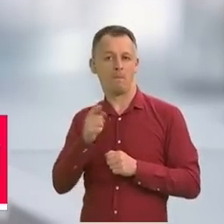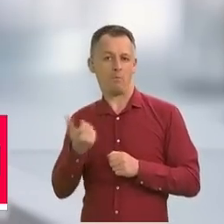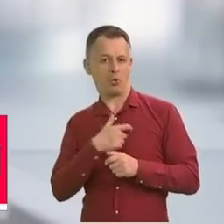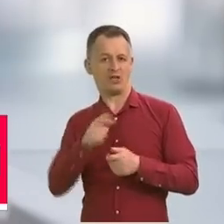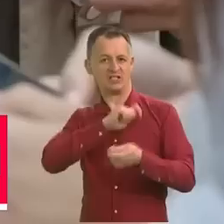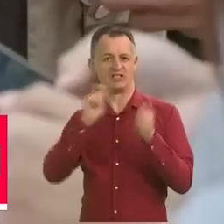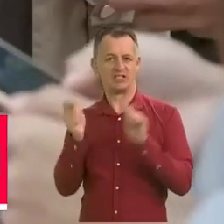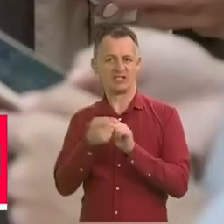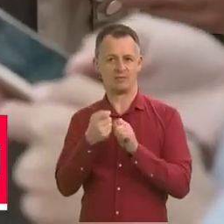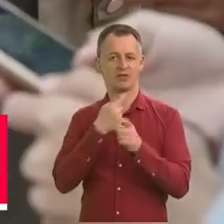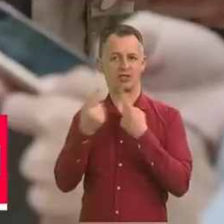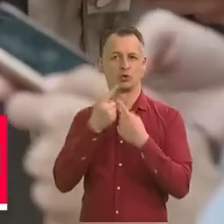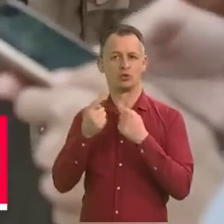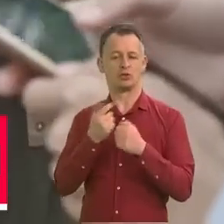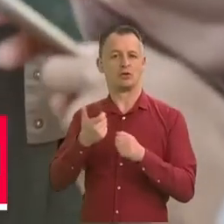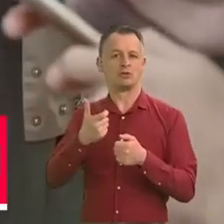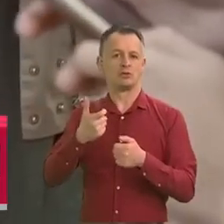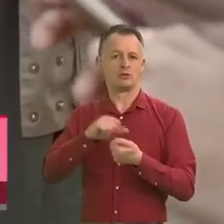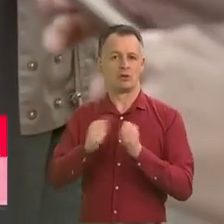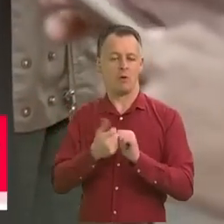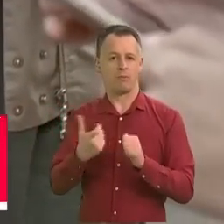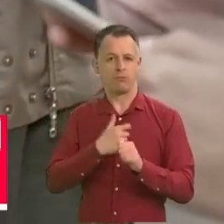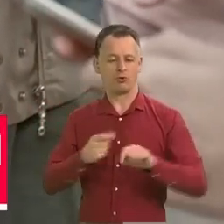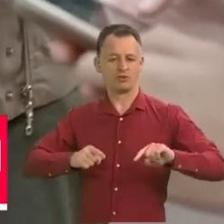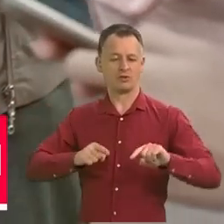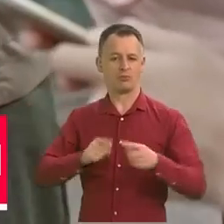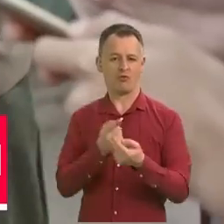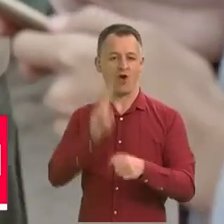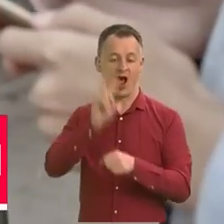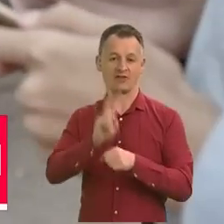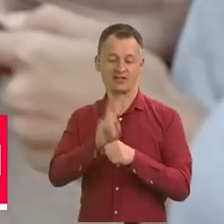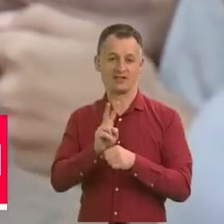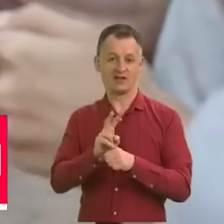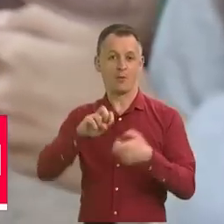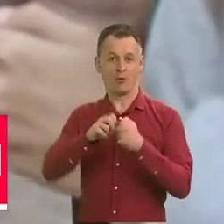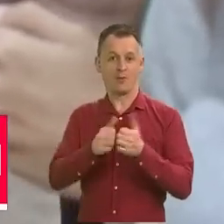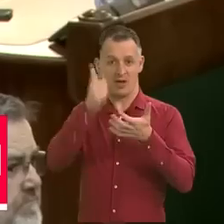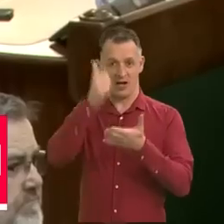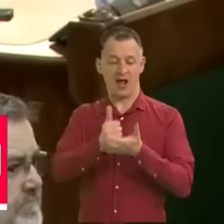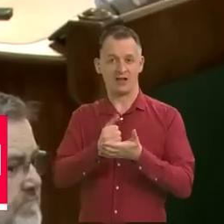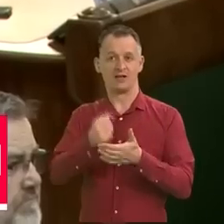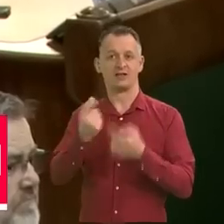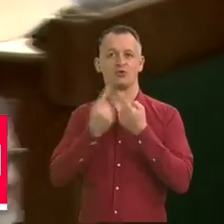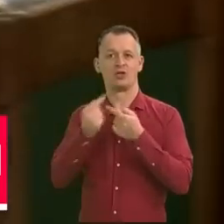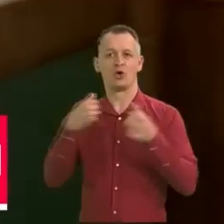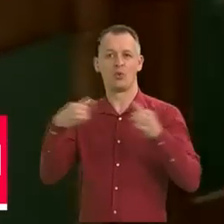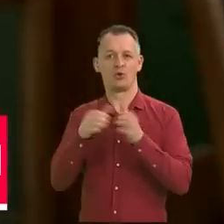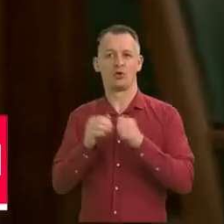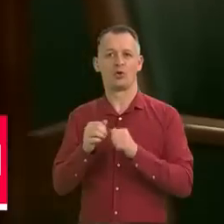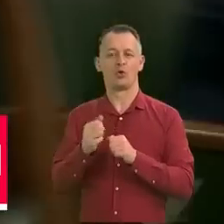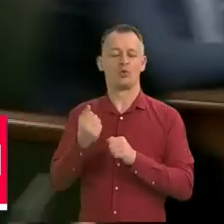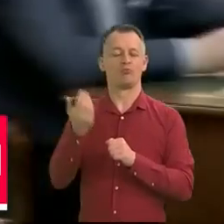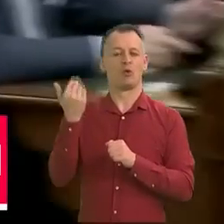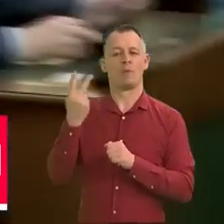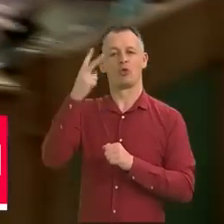schimbe discursul sau pot să distragă atenția de la o problemă reală care este dezbătută într-o comunitate. În urmă cu 2 ani, publicația Press